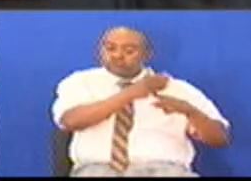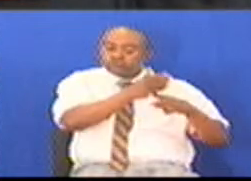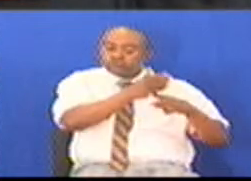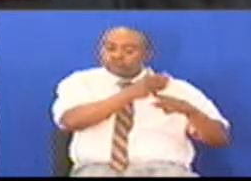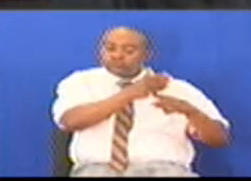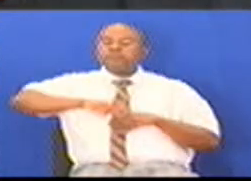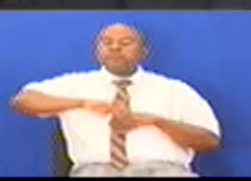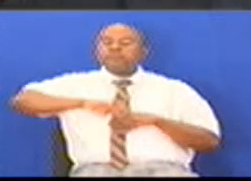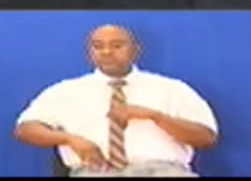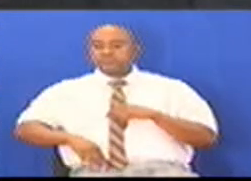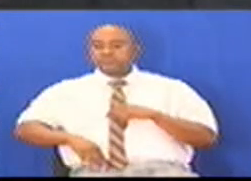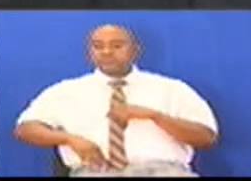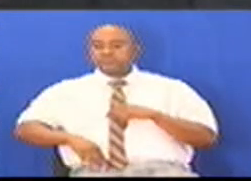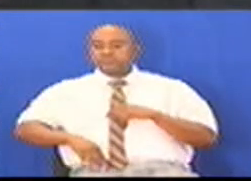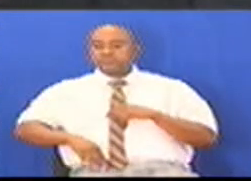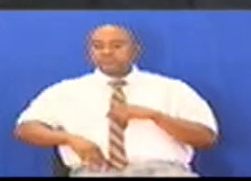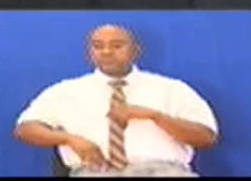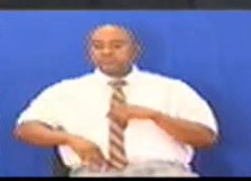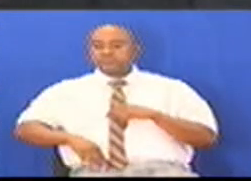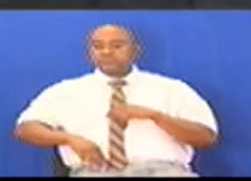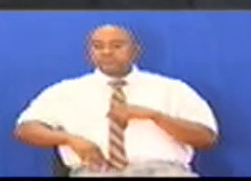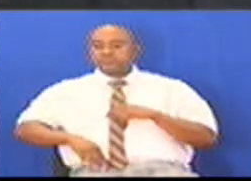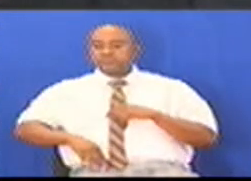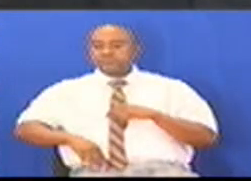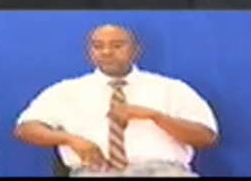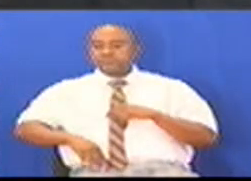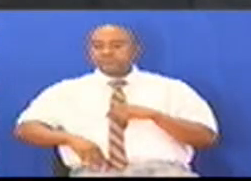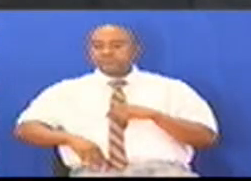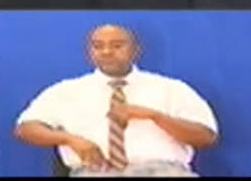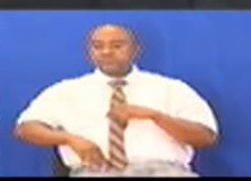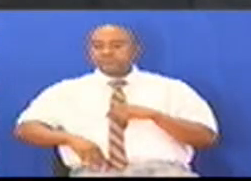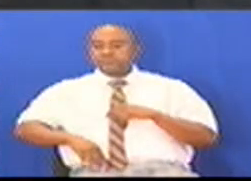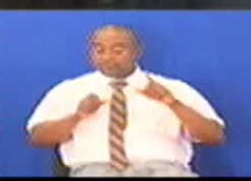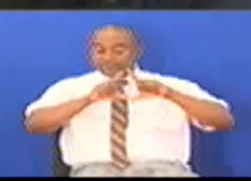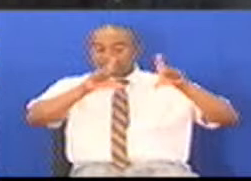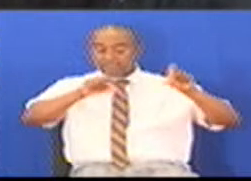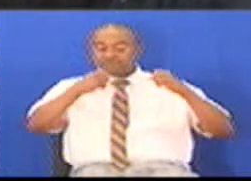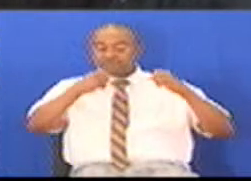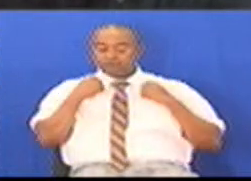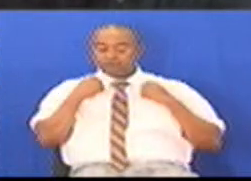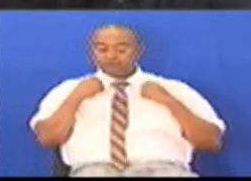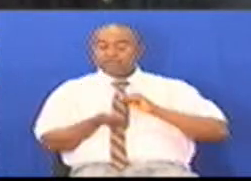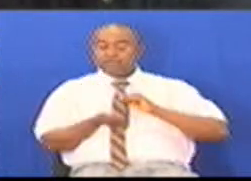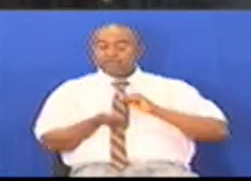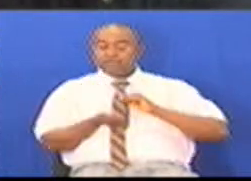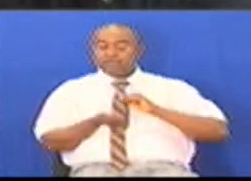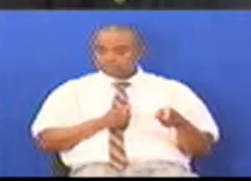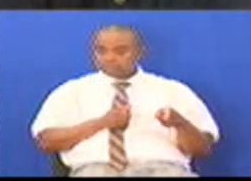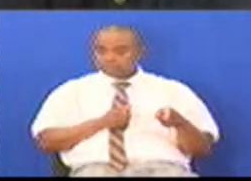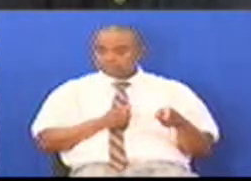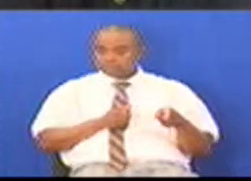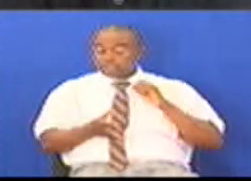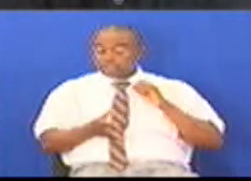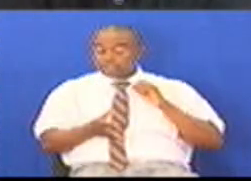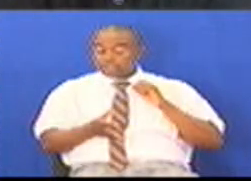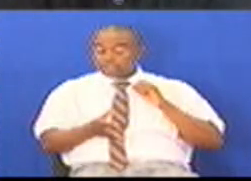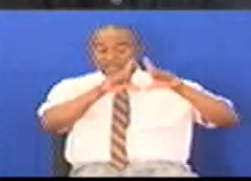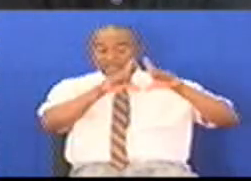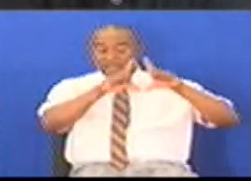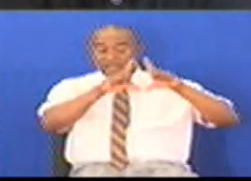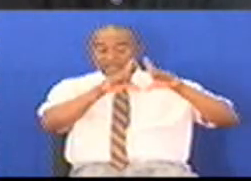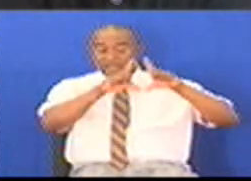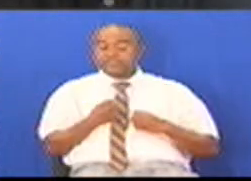mkuu kuwadia. Kuhusiana vitambulisho vya wajasiriamali, Mheshimiwa Spika, swala vitambulisho vya